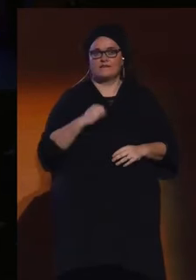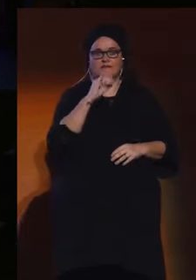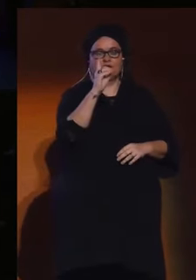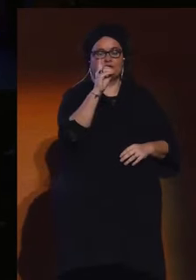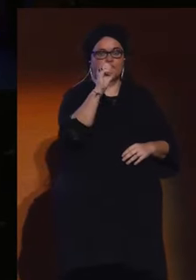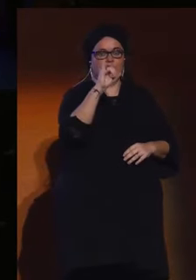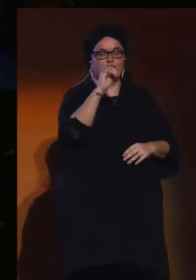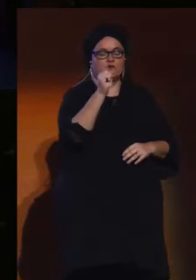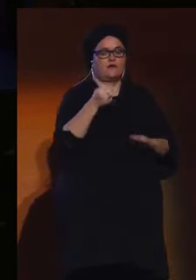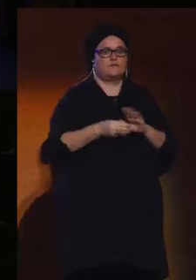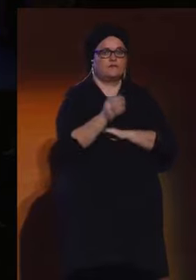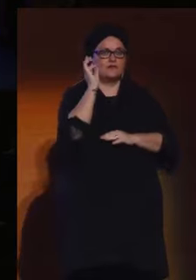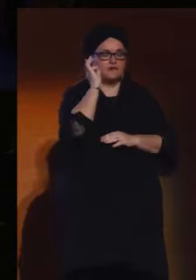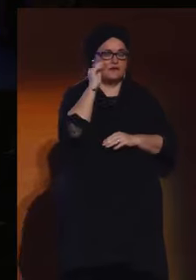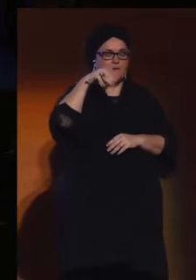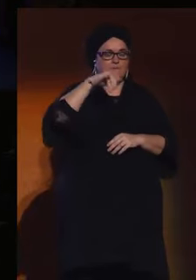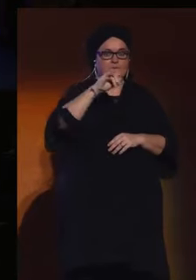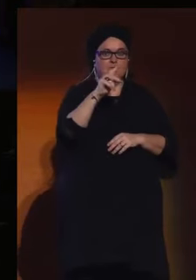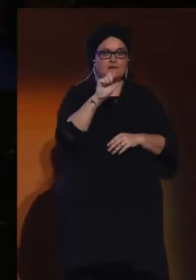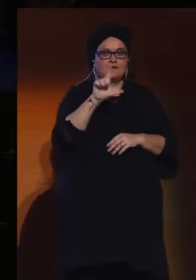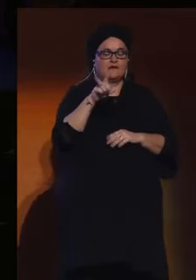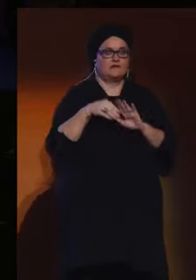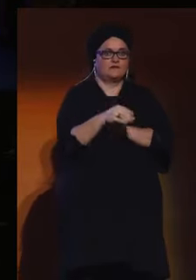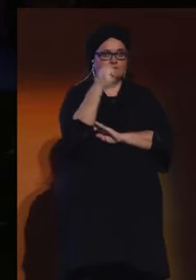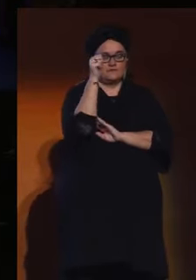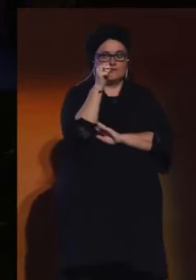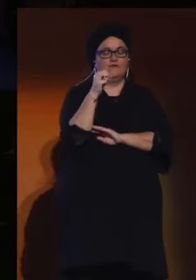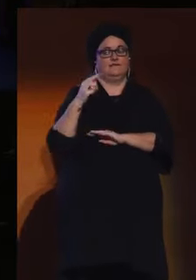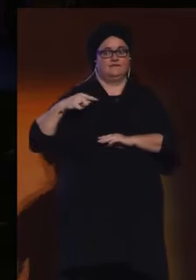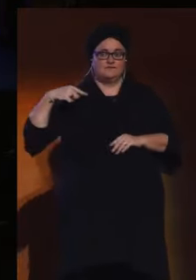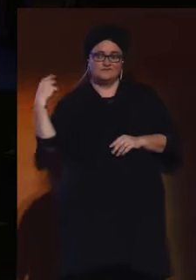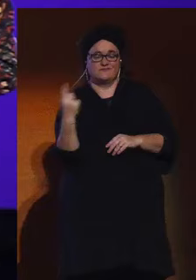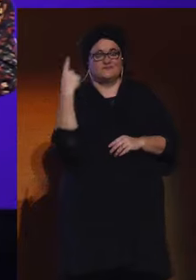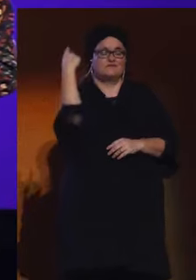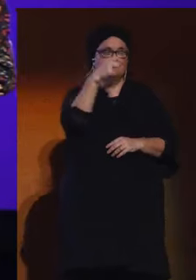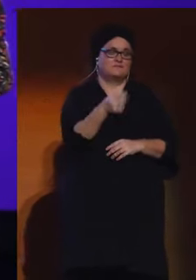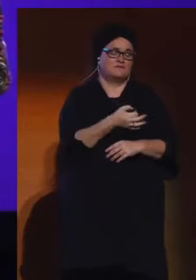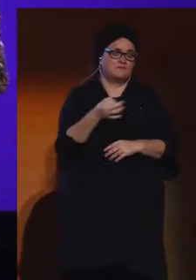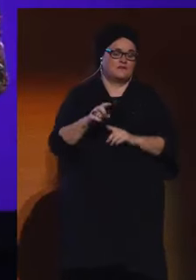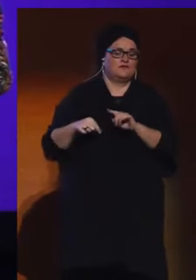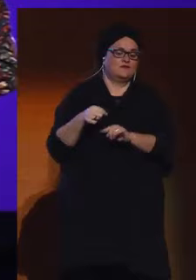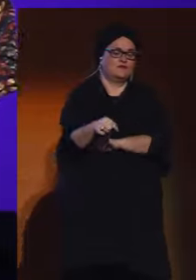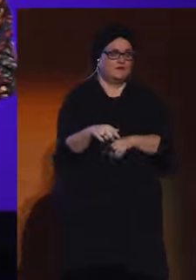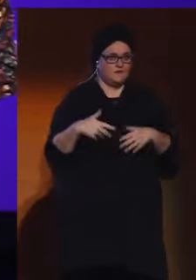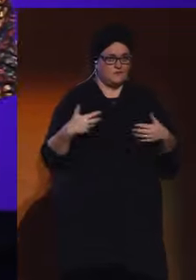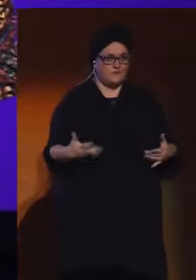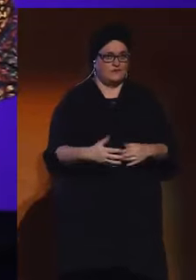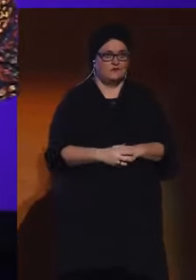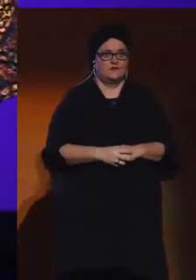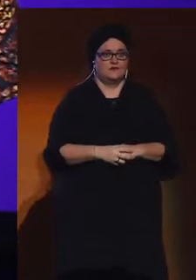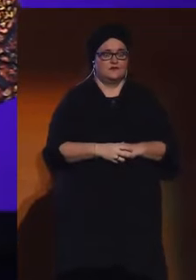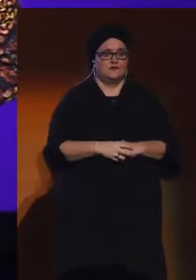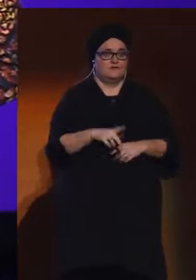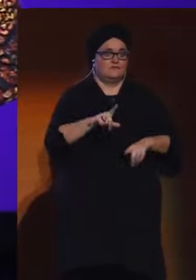Idoia, alaba, Mikel, semea baita ere, haiek oso ongi dakite ere zer den zenolako ondorioak dakartzaten horrelako